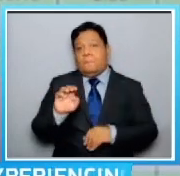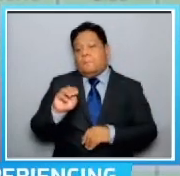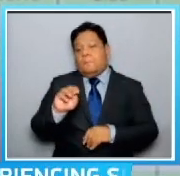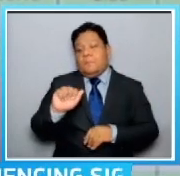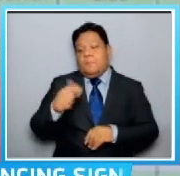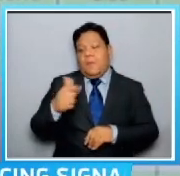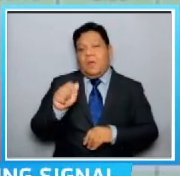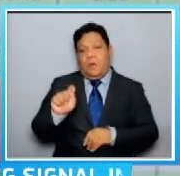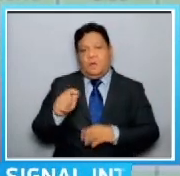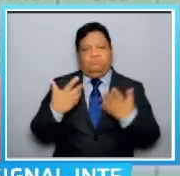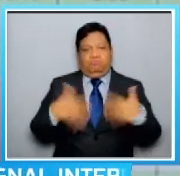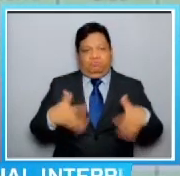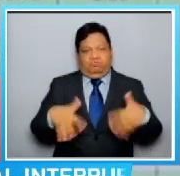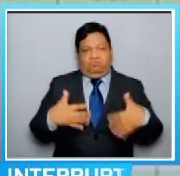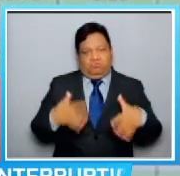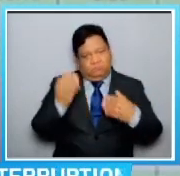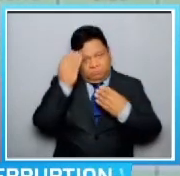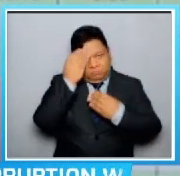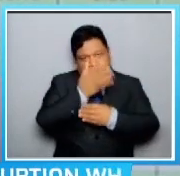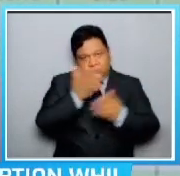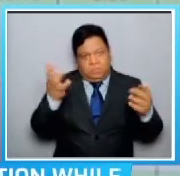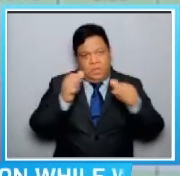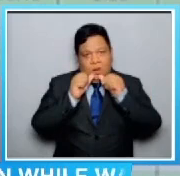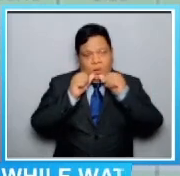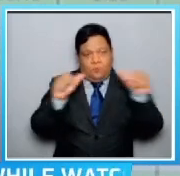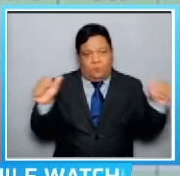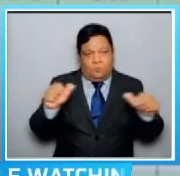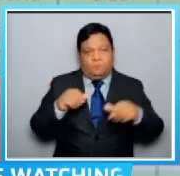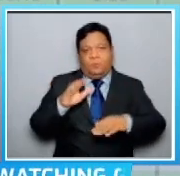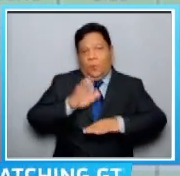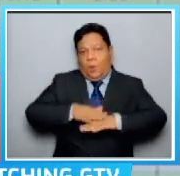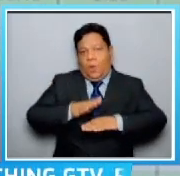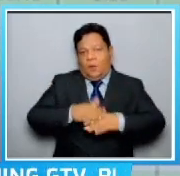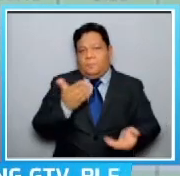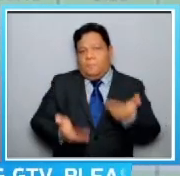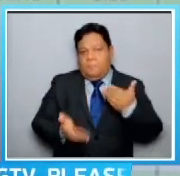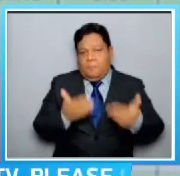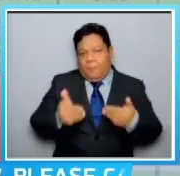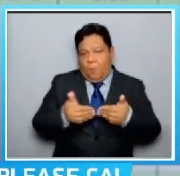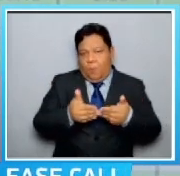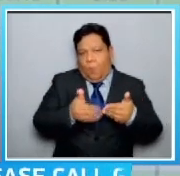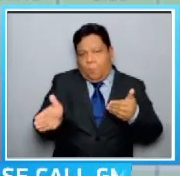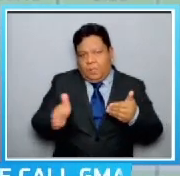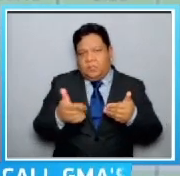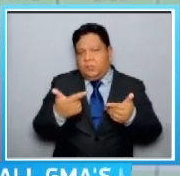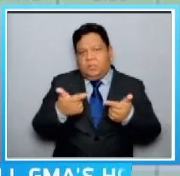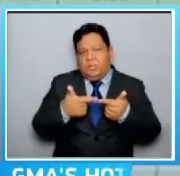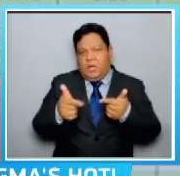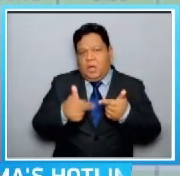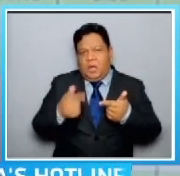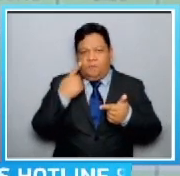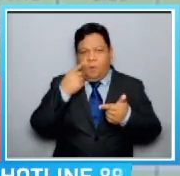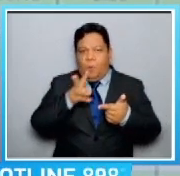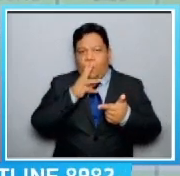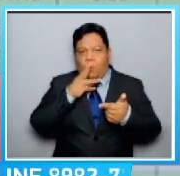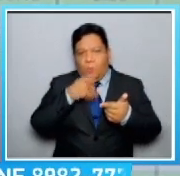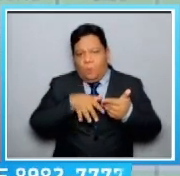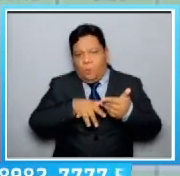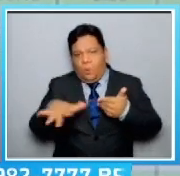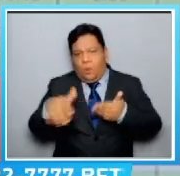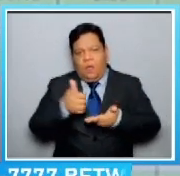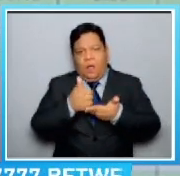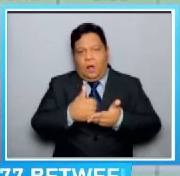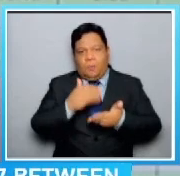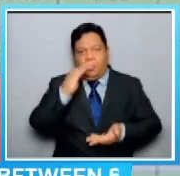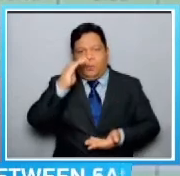nag-issue na rin ng na pwede sila magbukas ng gate anytime. Pero bago naman sila magbukas,